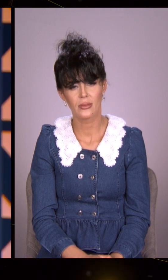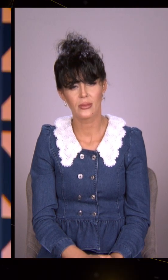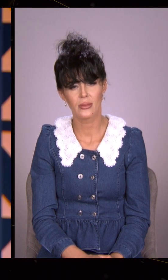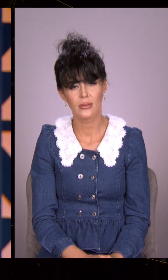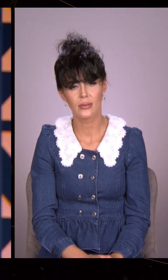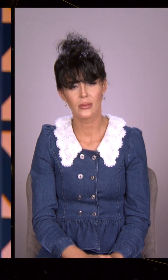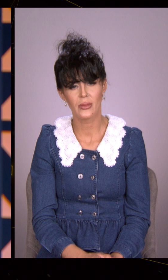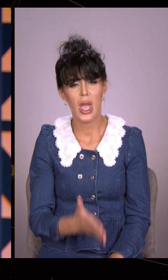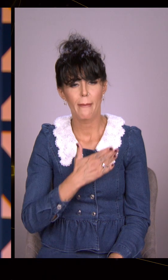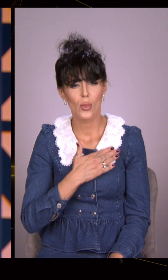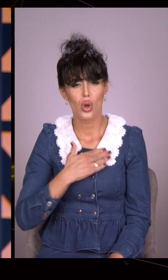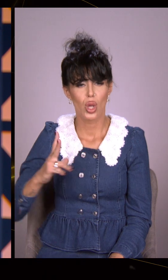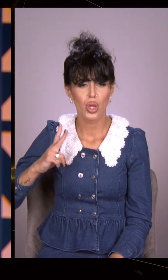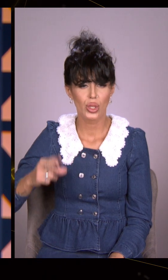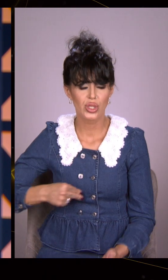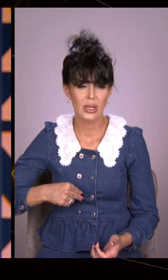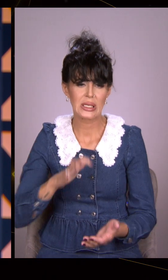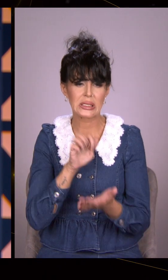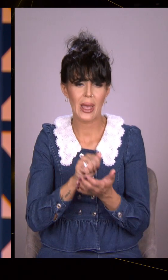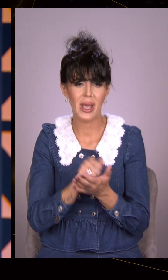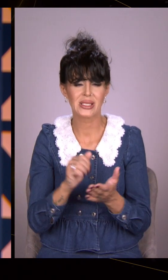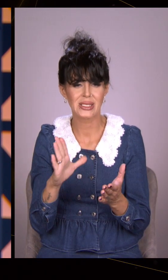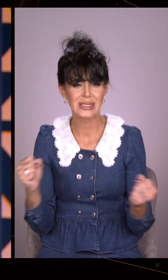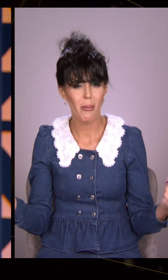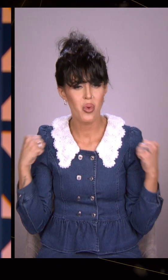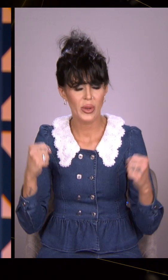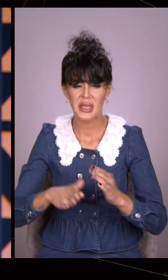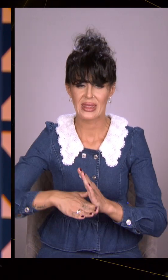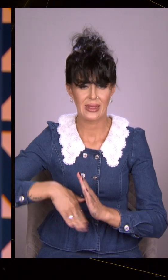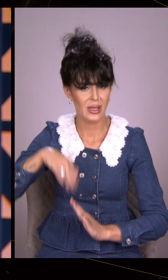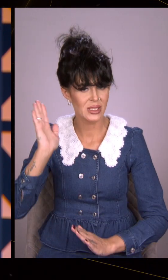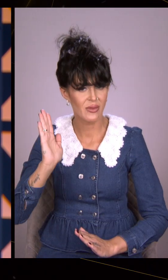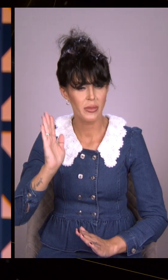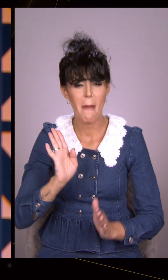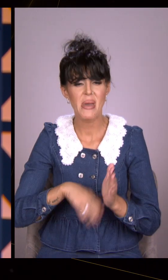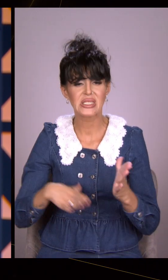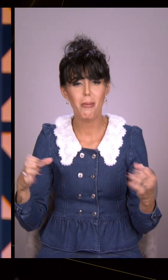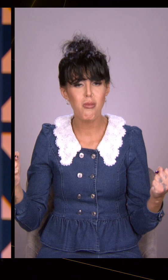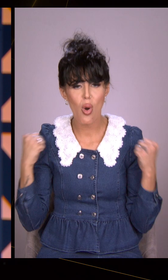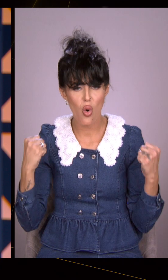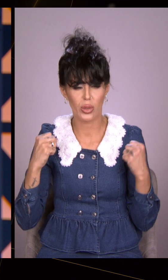з дитинства займалася спортом, дуже, дуже це ділою, вона без спорту не жила.